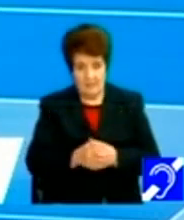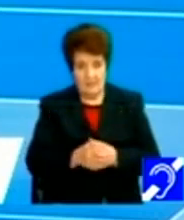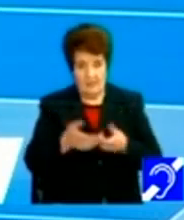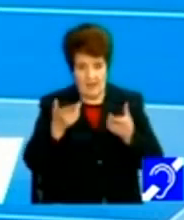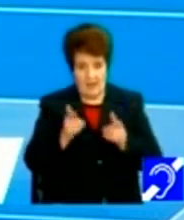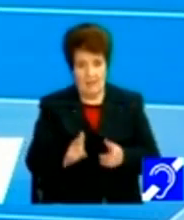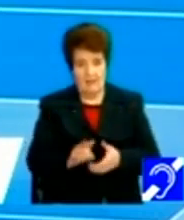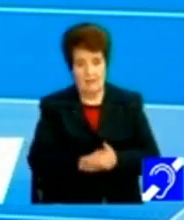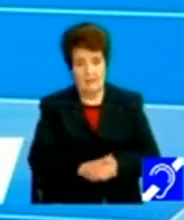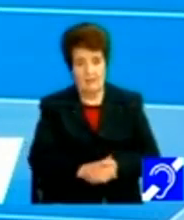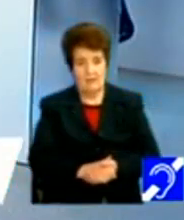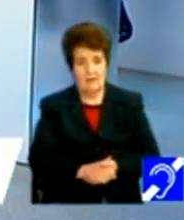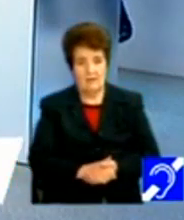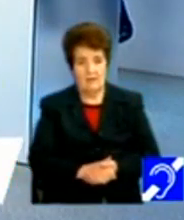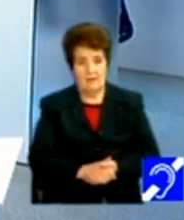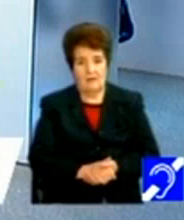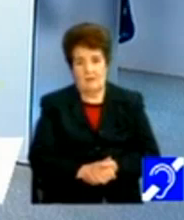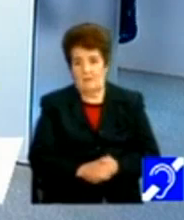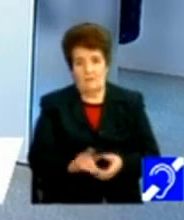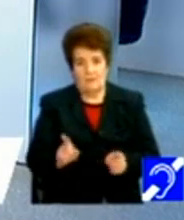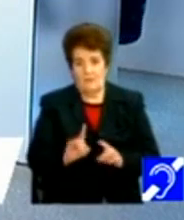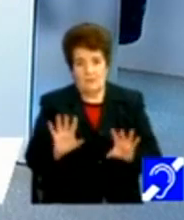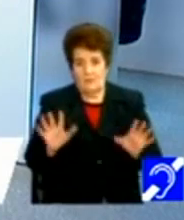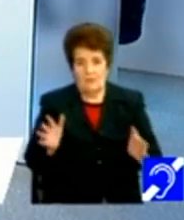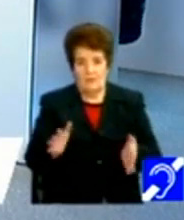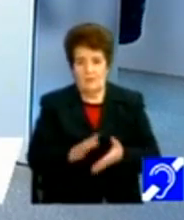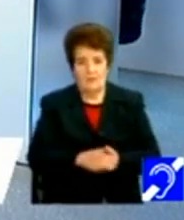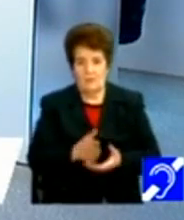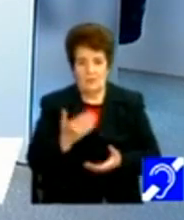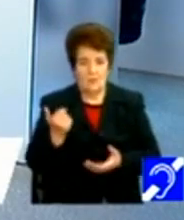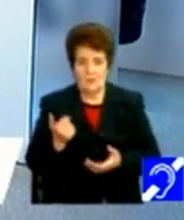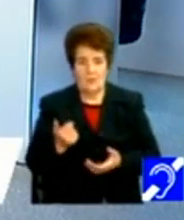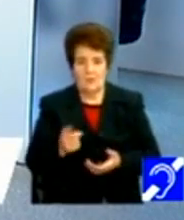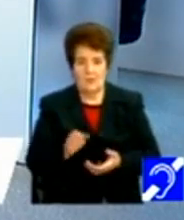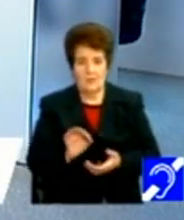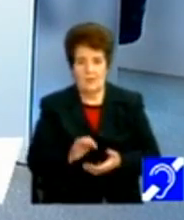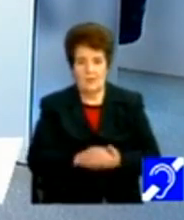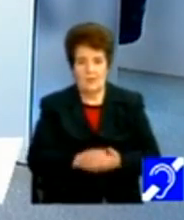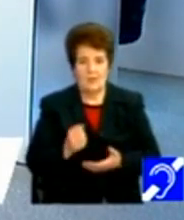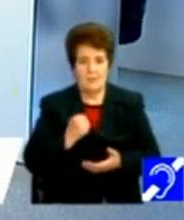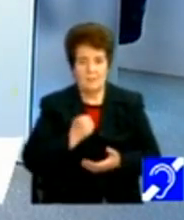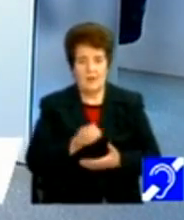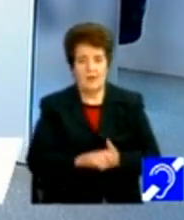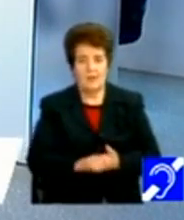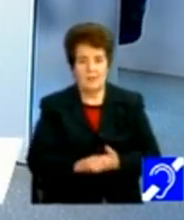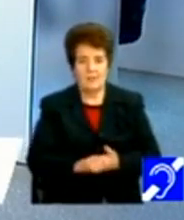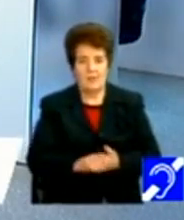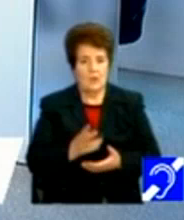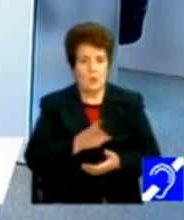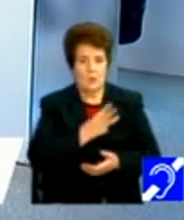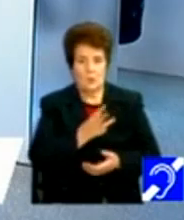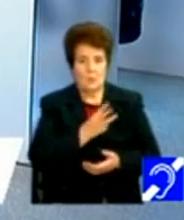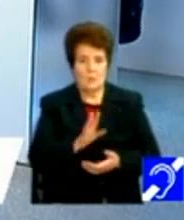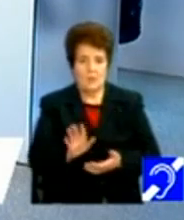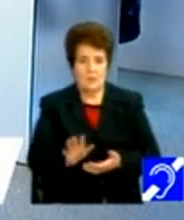reală? Nici într-un caz. Eu cred că este adevărat ce spune dumnealui. Din păcate, nu mi-am dorit sub nicio